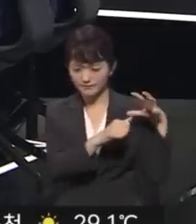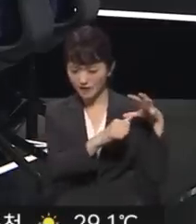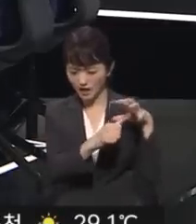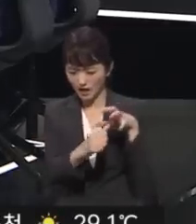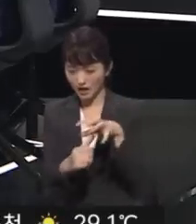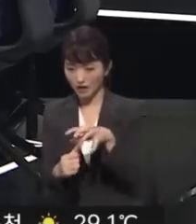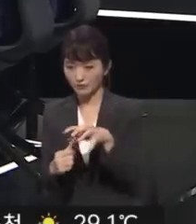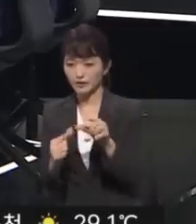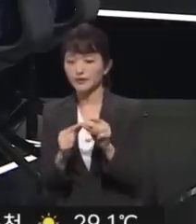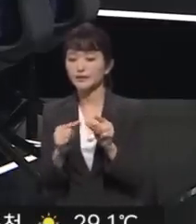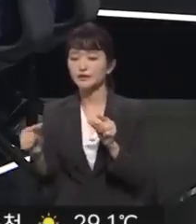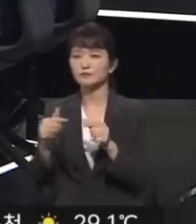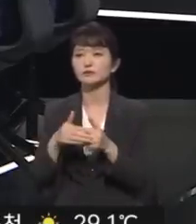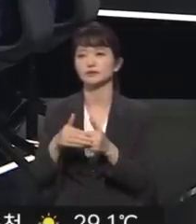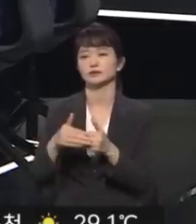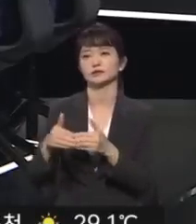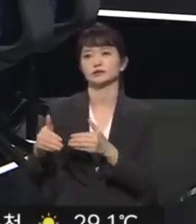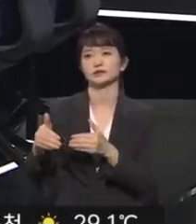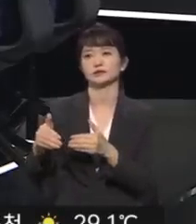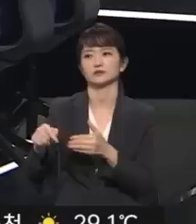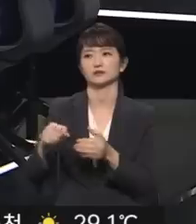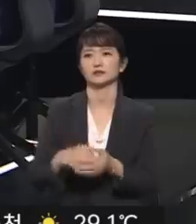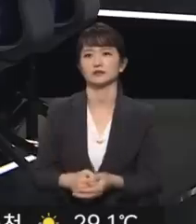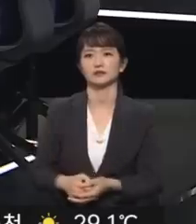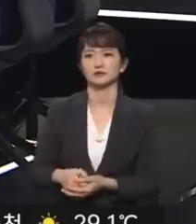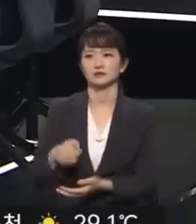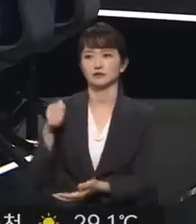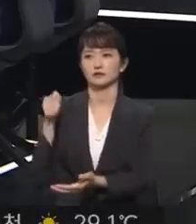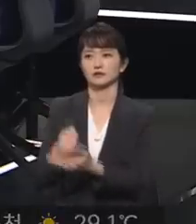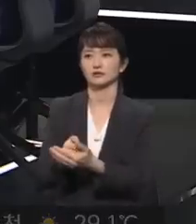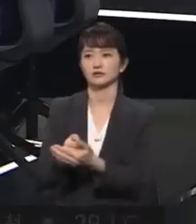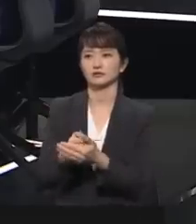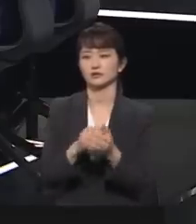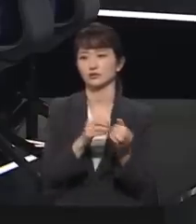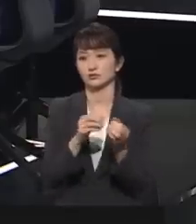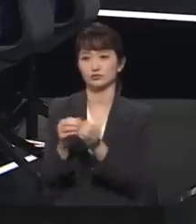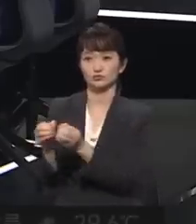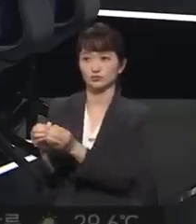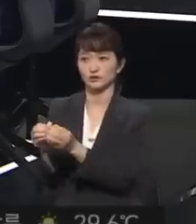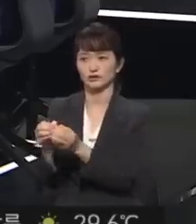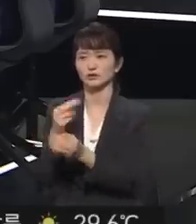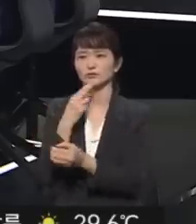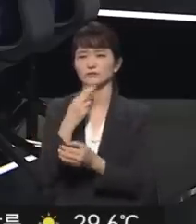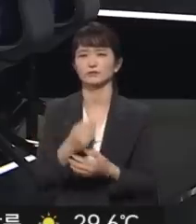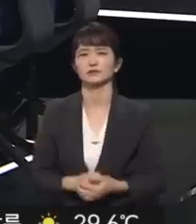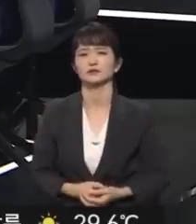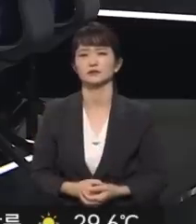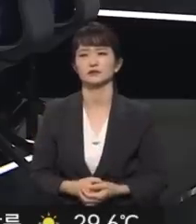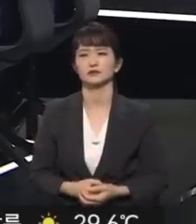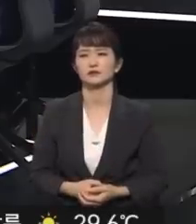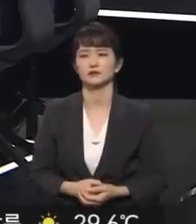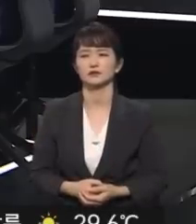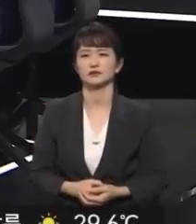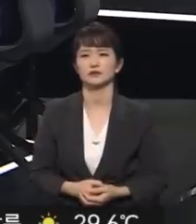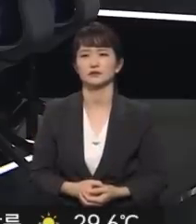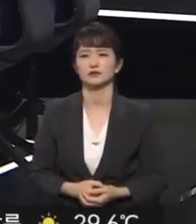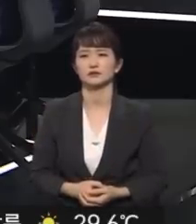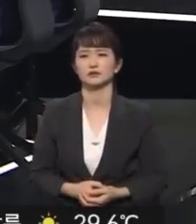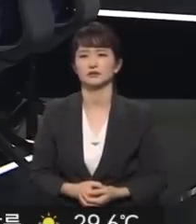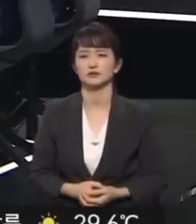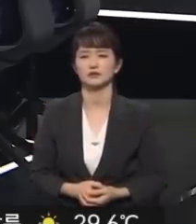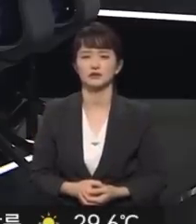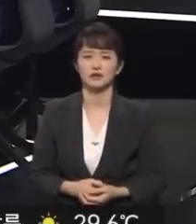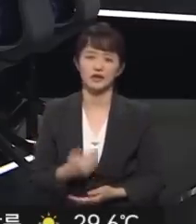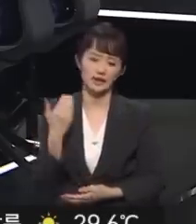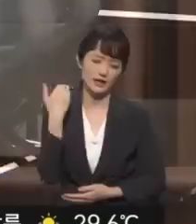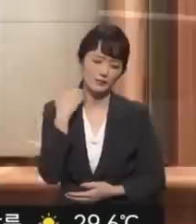일부 절차나 이런 교회가 아니라 내용은 없죠 아 지금 기상 상황을 만들었다고 보는 것이 타당하다 보이지 않아 체제 전환을 위하여 아니고 해서